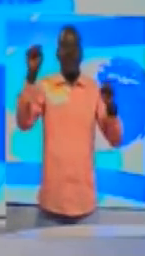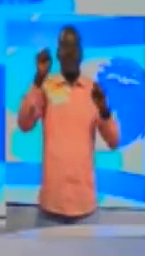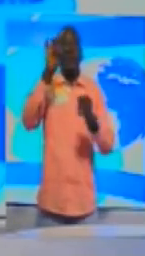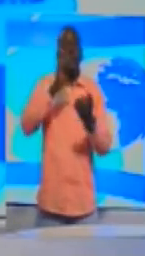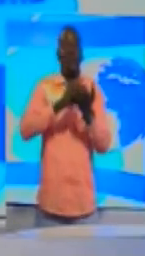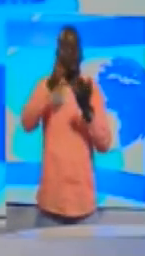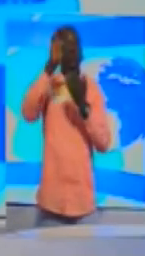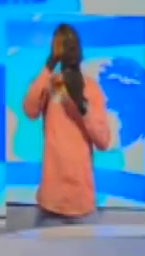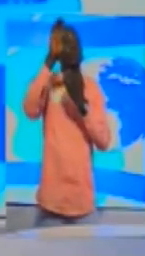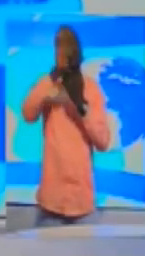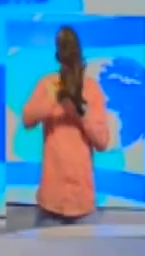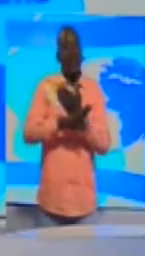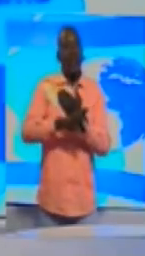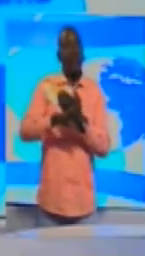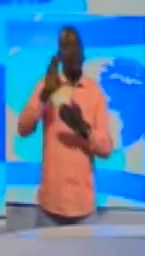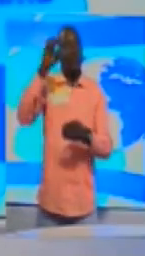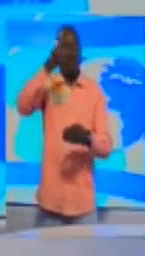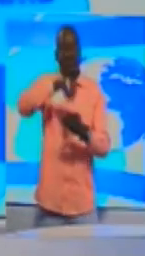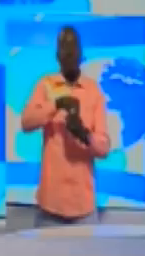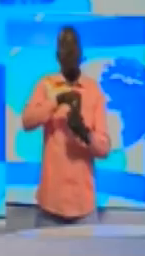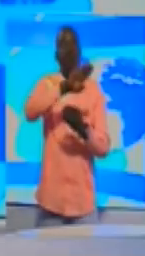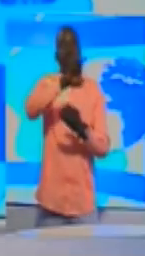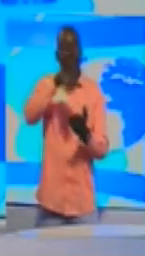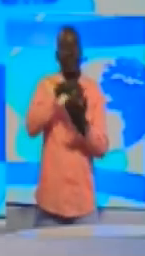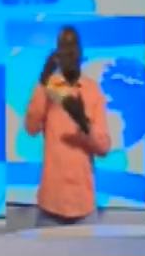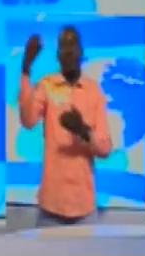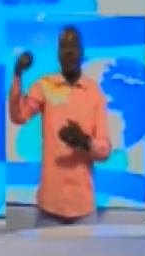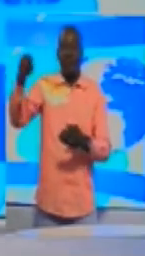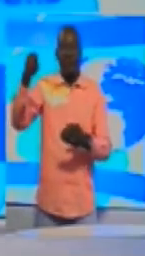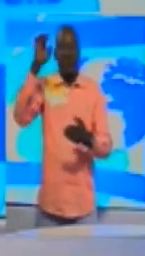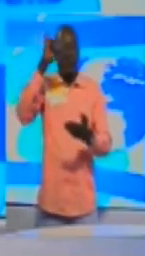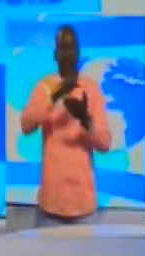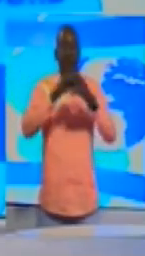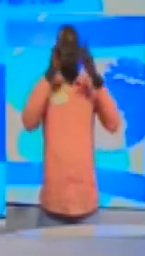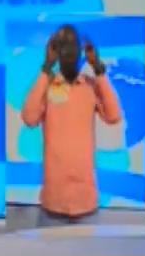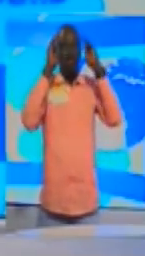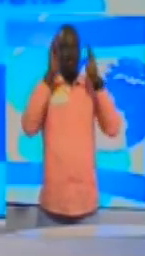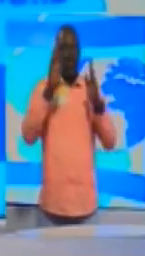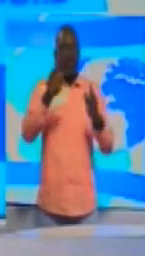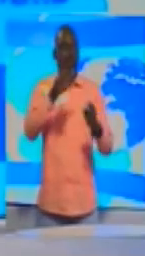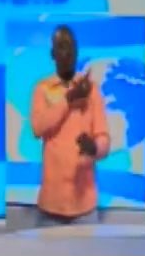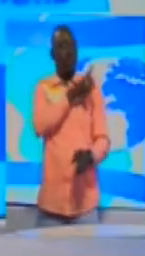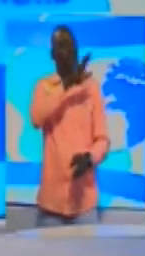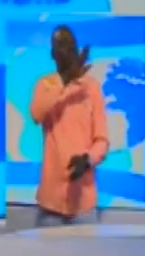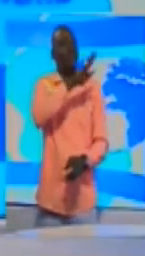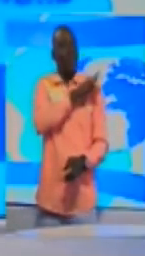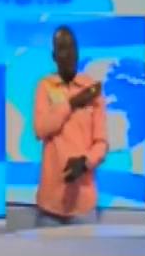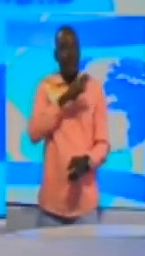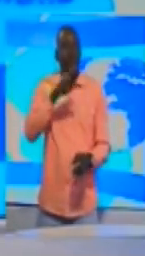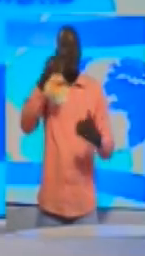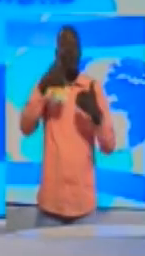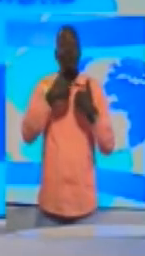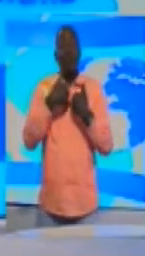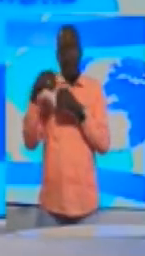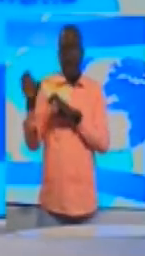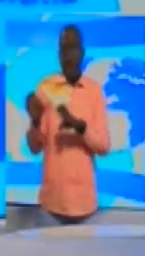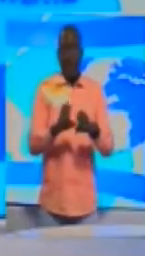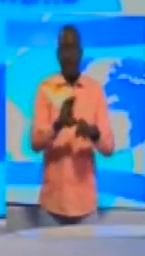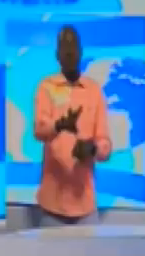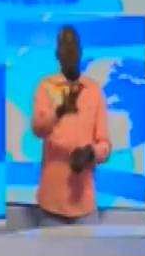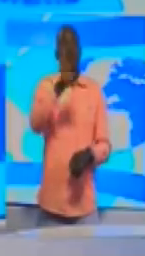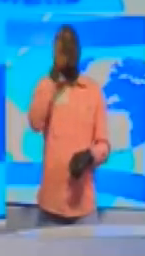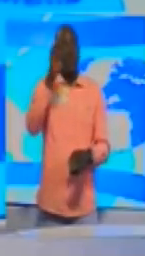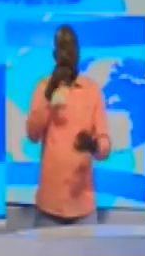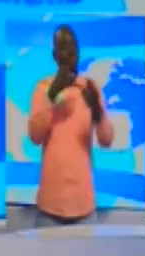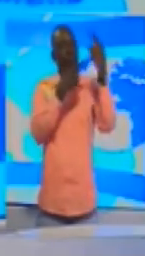dans le centre-est. Les travaux de ce conclave du parti du professeur Laurent Bado ont été consacrés à la désignation